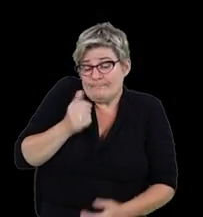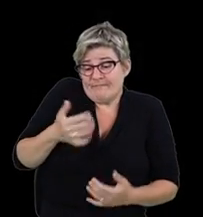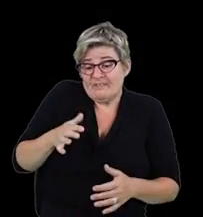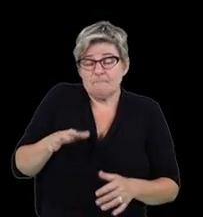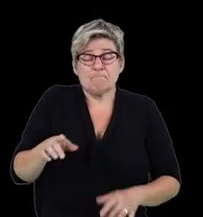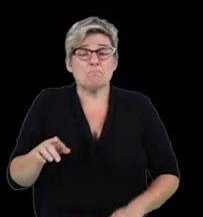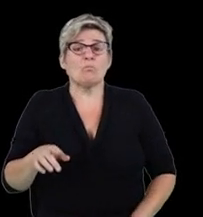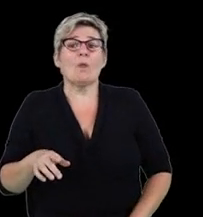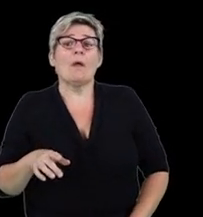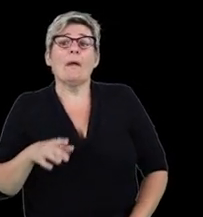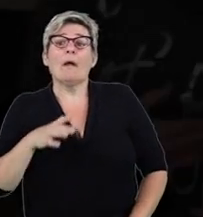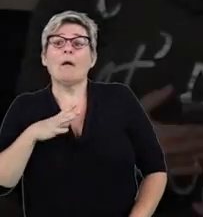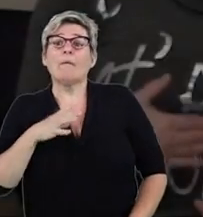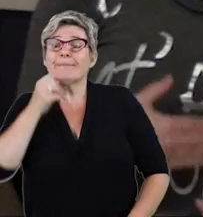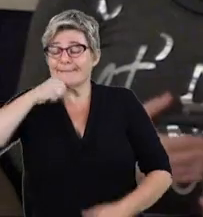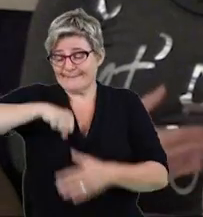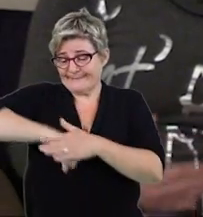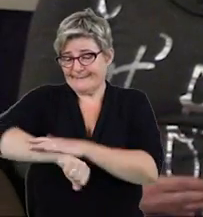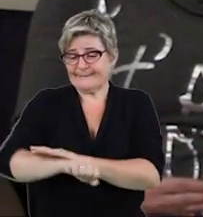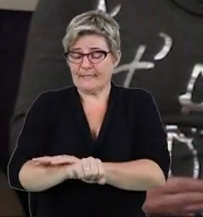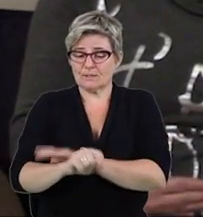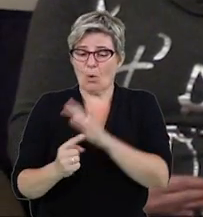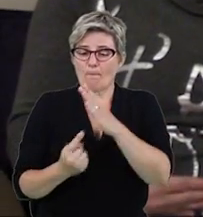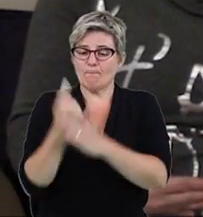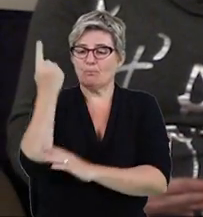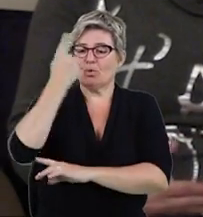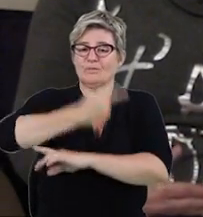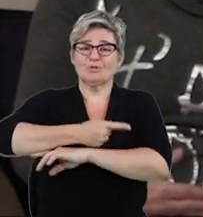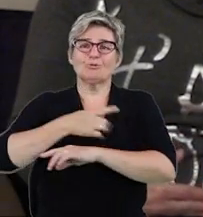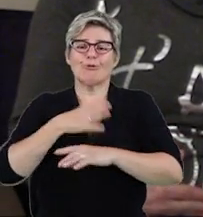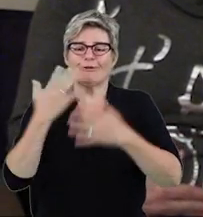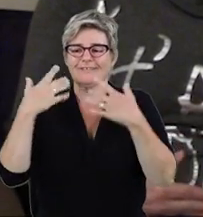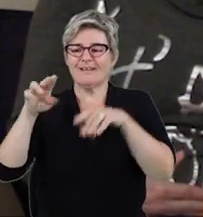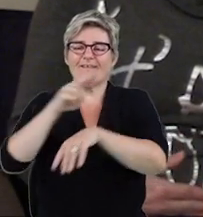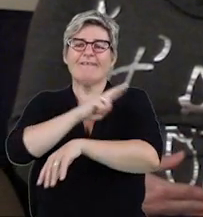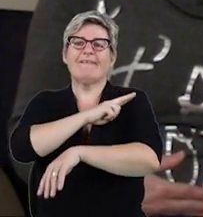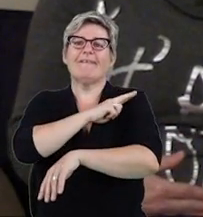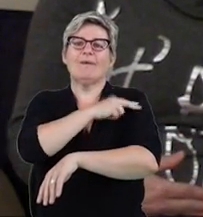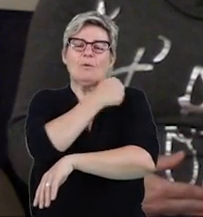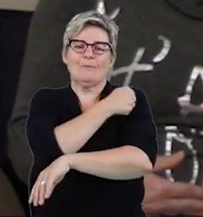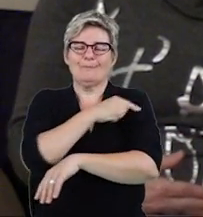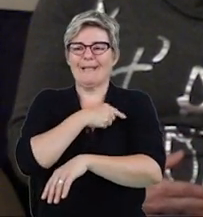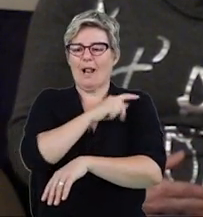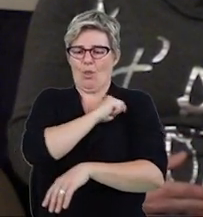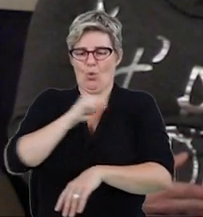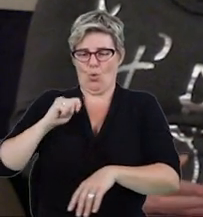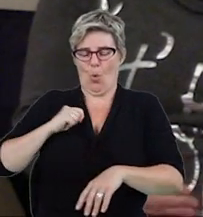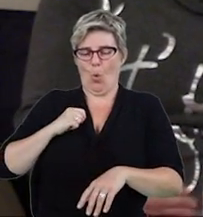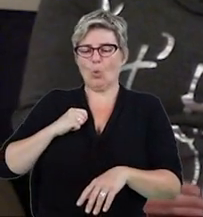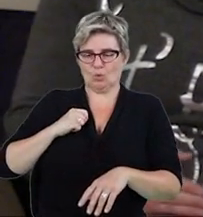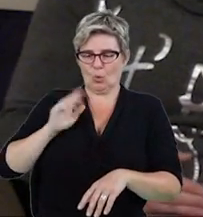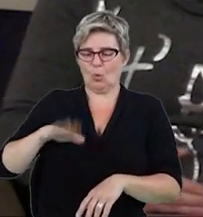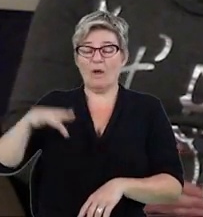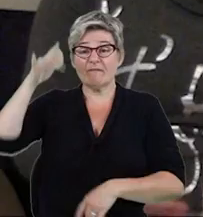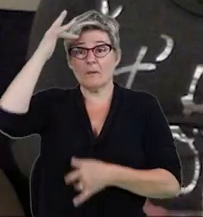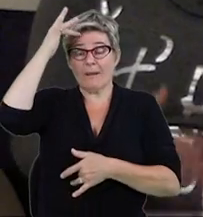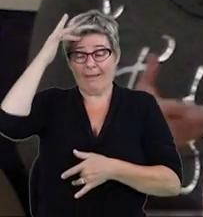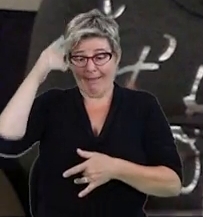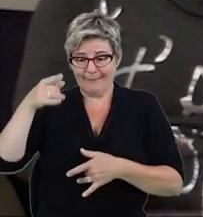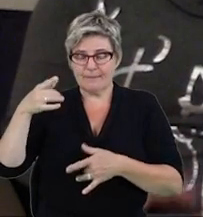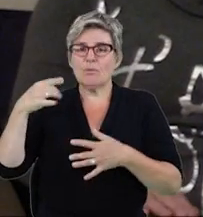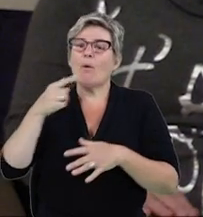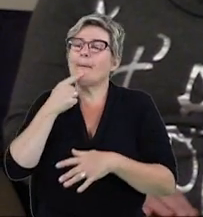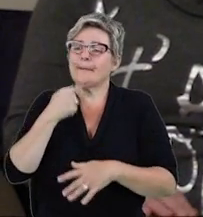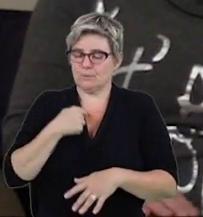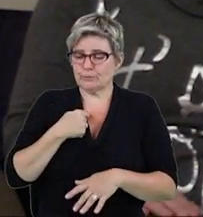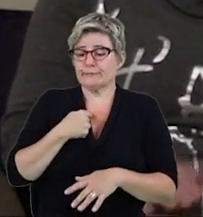bébé. Dès ta naissance, la première journée que tu es née, on t'a envoyé à l'hôpital pour enfants malades de Toronto. Donc c'est là qu'ils nous ont dit